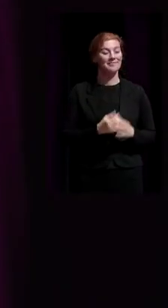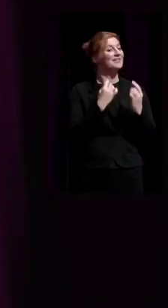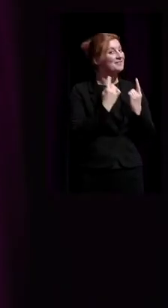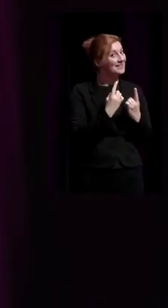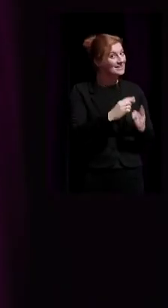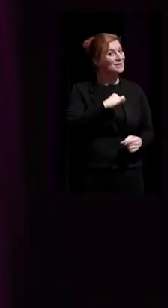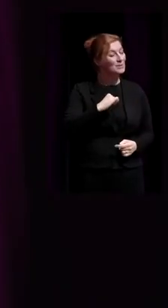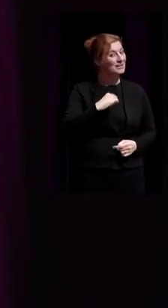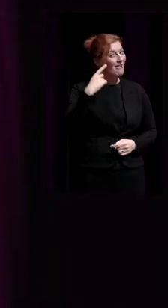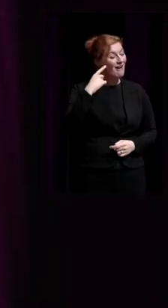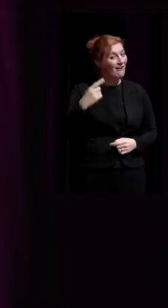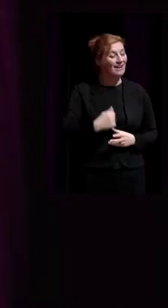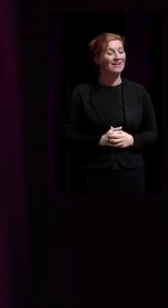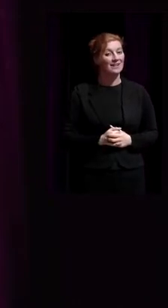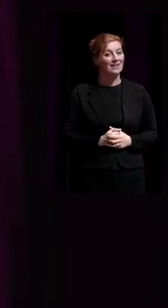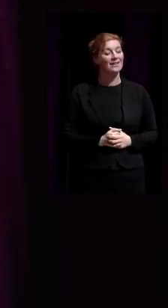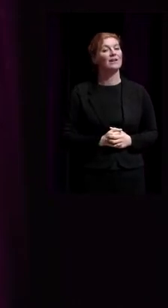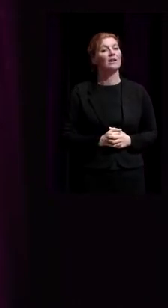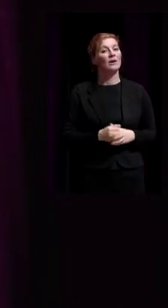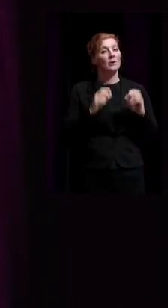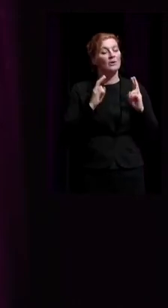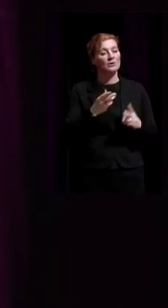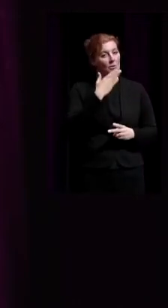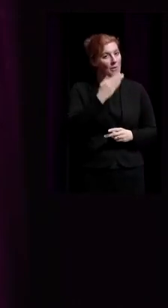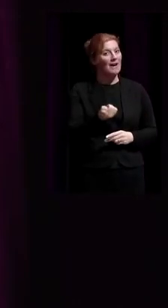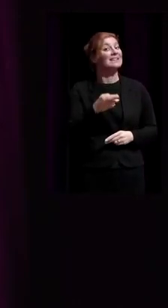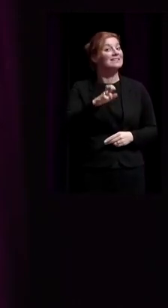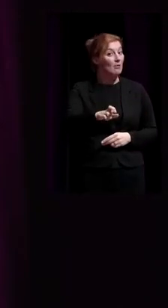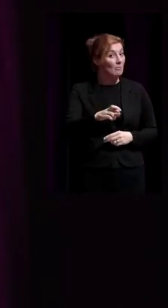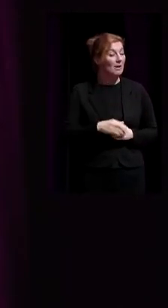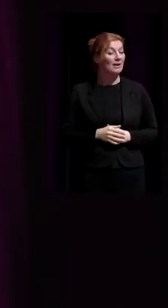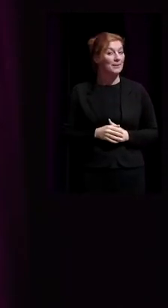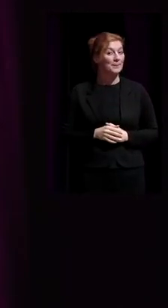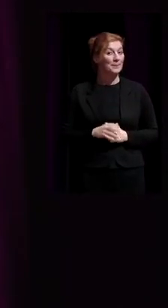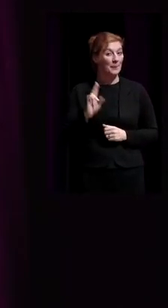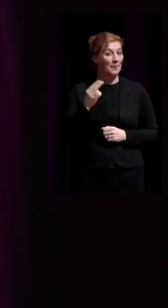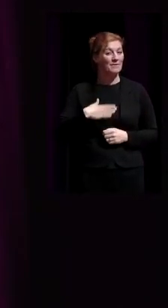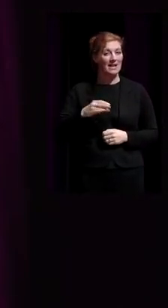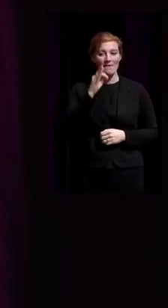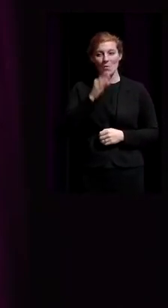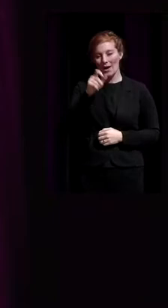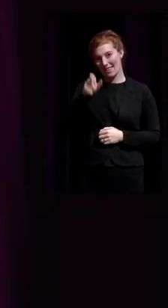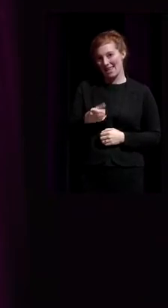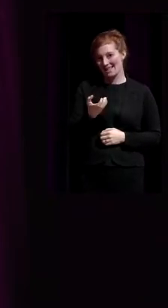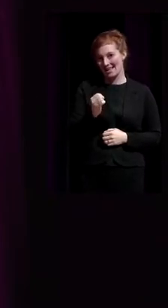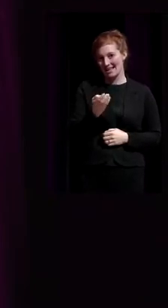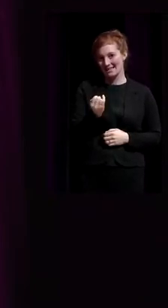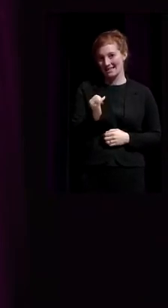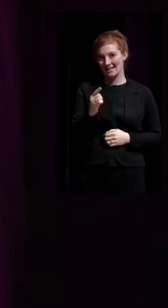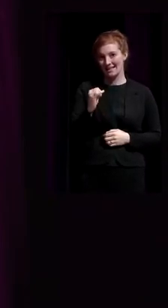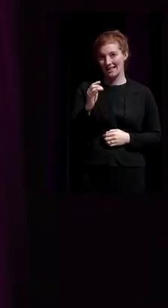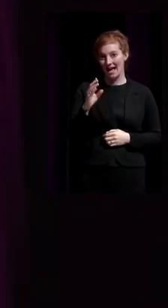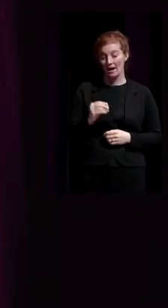fantastiskt roligt att höra och inte minst ett bra exempel. Nu vill jag ställa ett fråga till dig, Cecilia, för